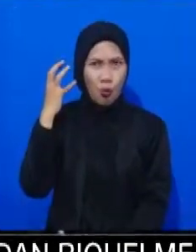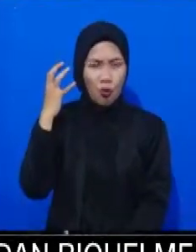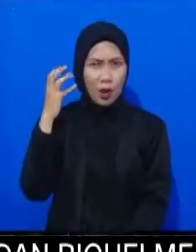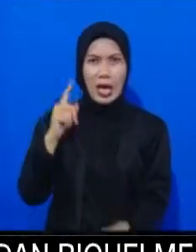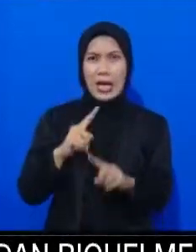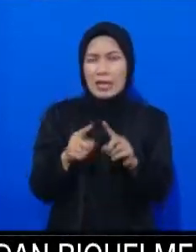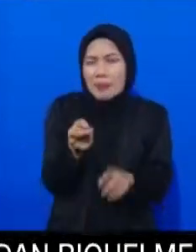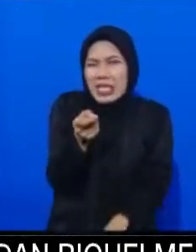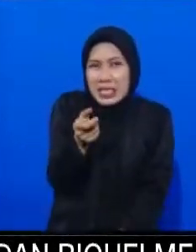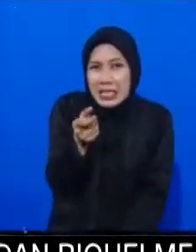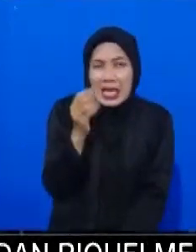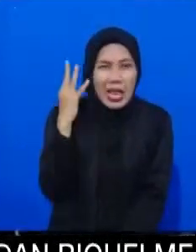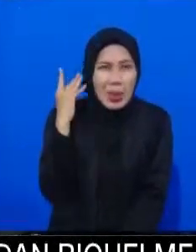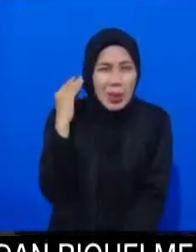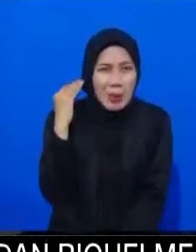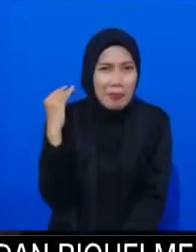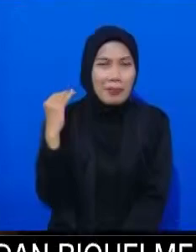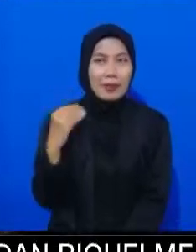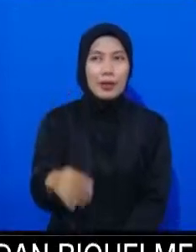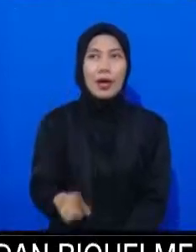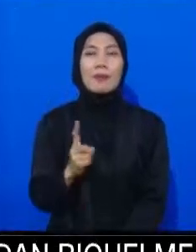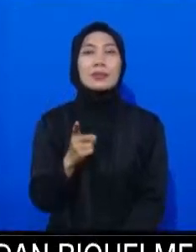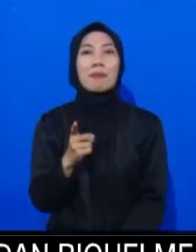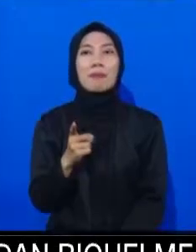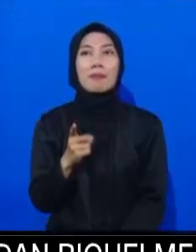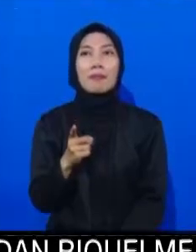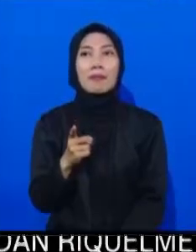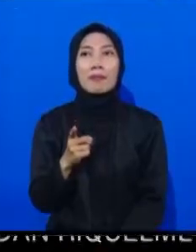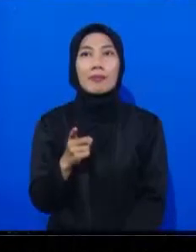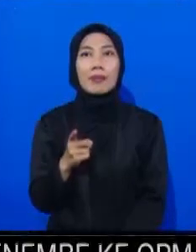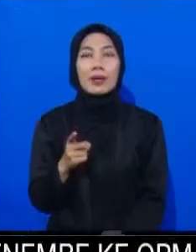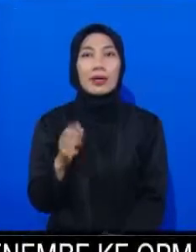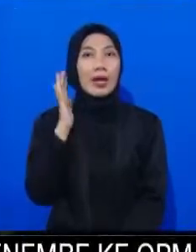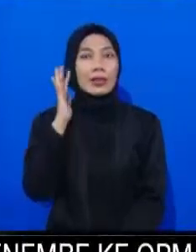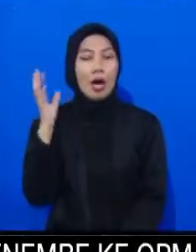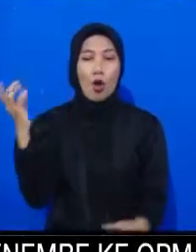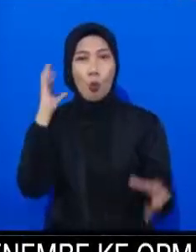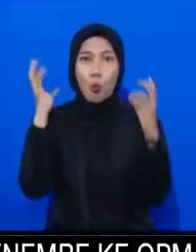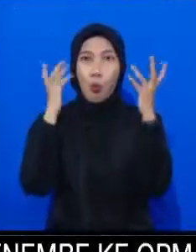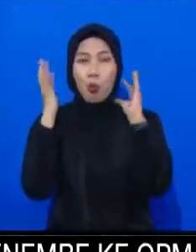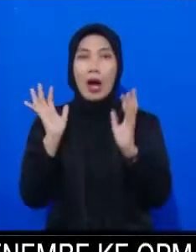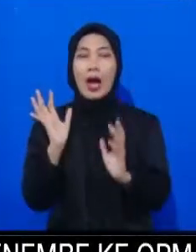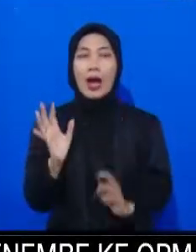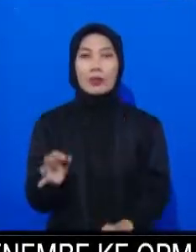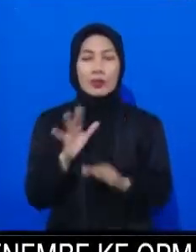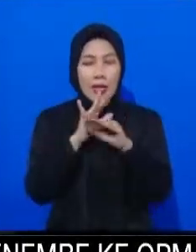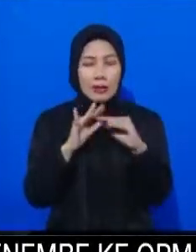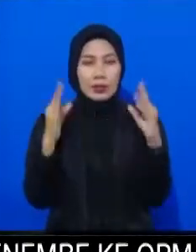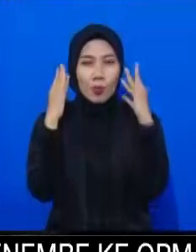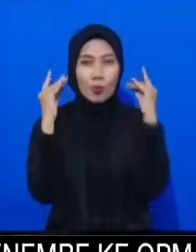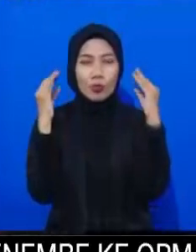Cus di doang ya. Karena nggak ada sambungan antar relnya, jadi nggak kerasa ada ini ya. Dan tadi kita di terowongan